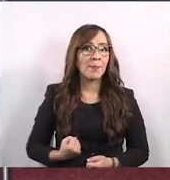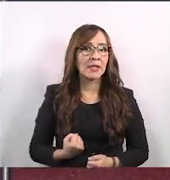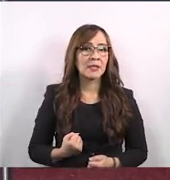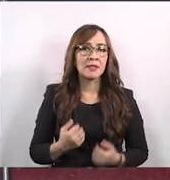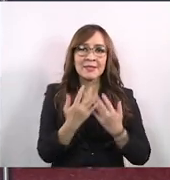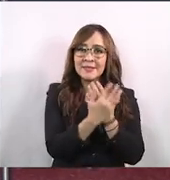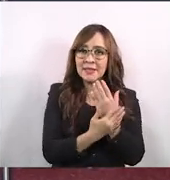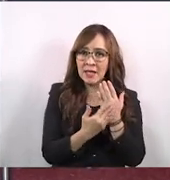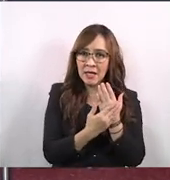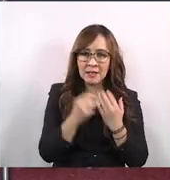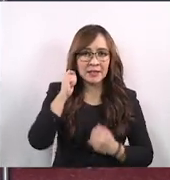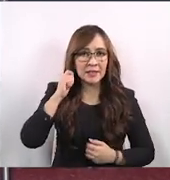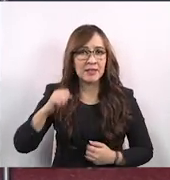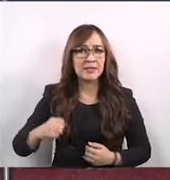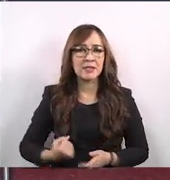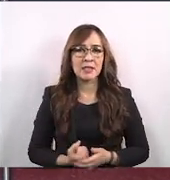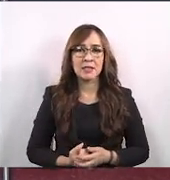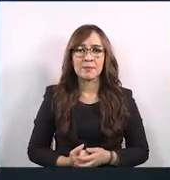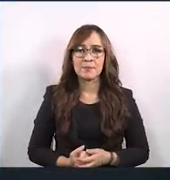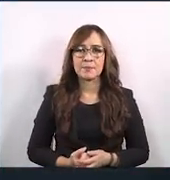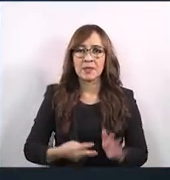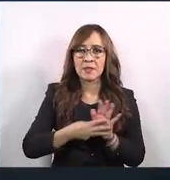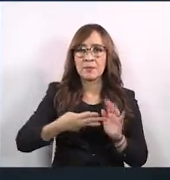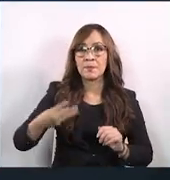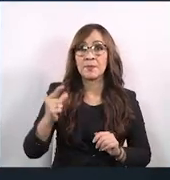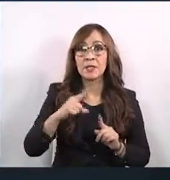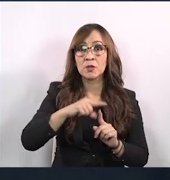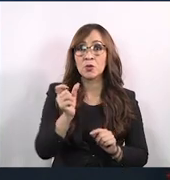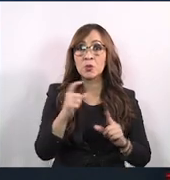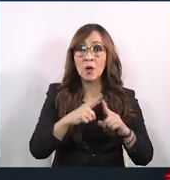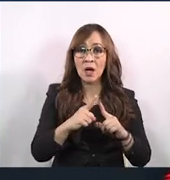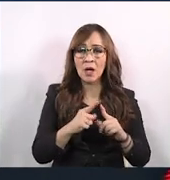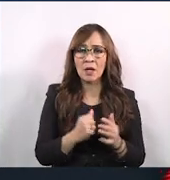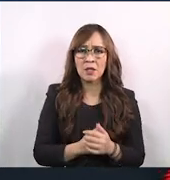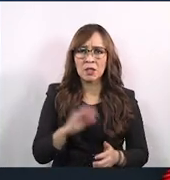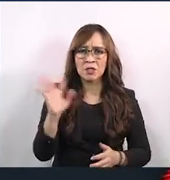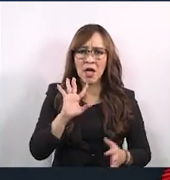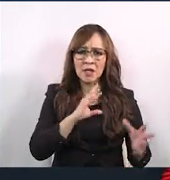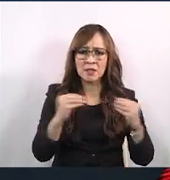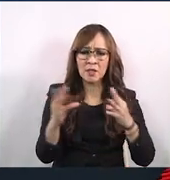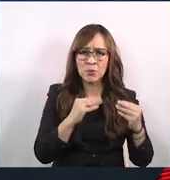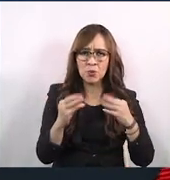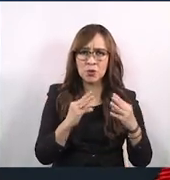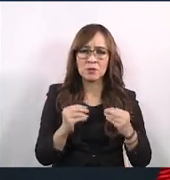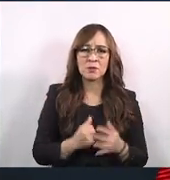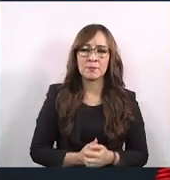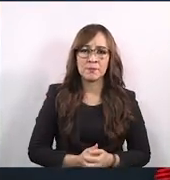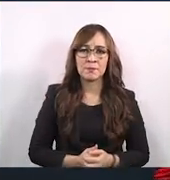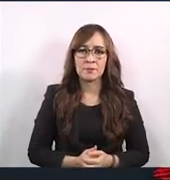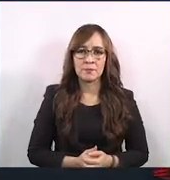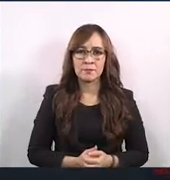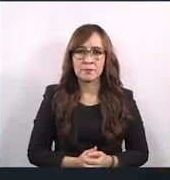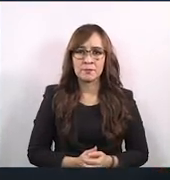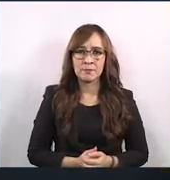istrimu Hai mertua jangan cari gara-gara terus menantu Jangan ribut sama mertua